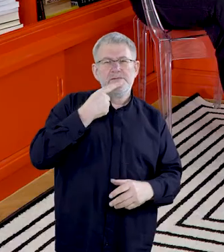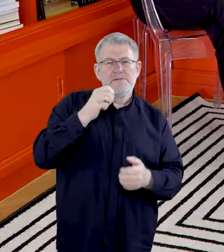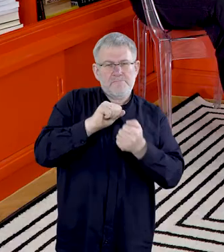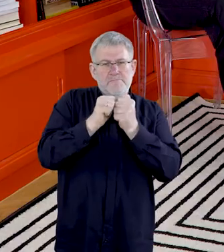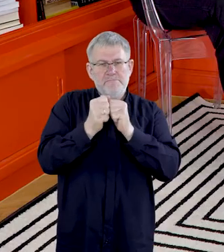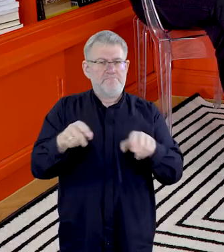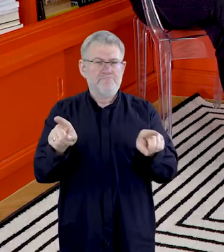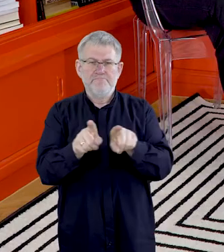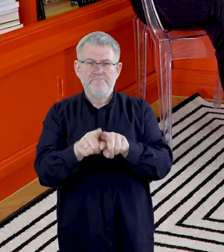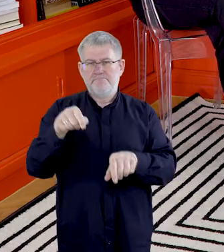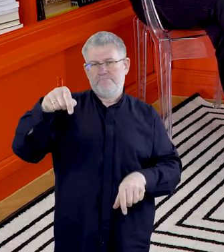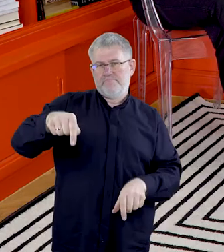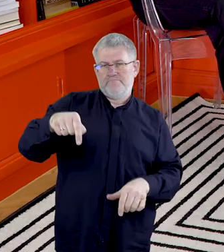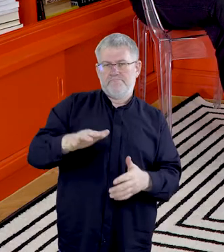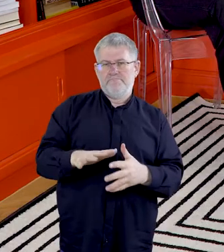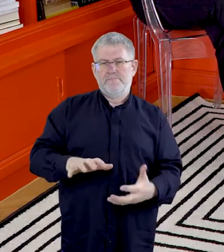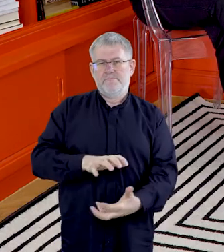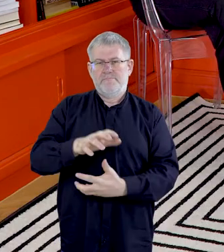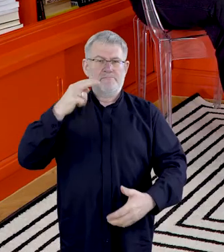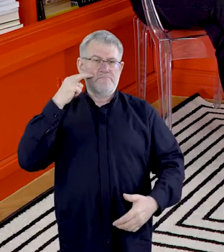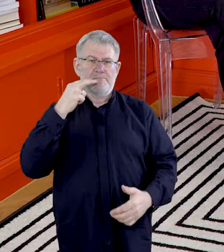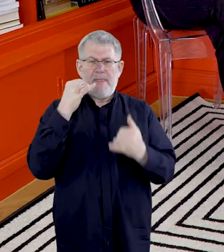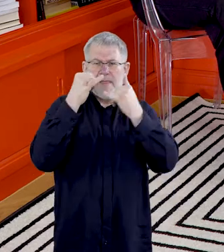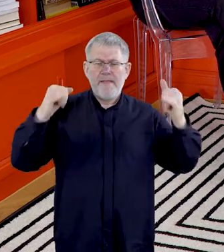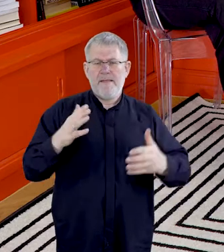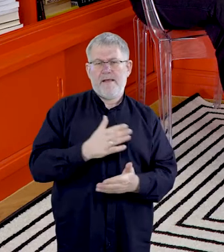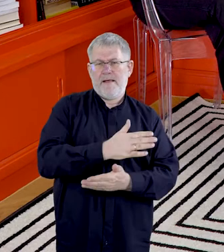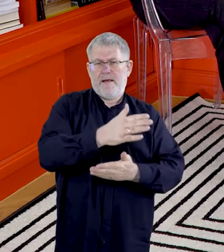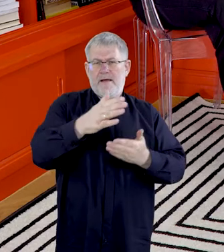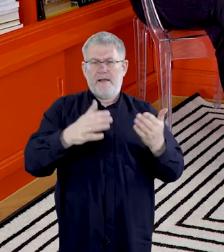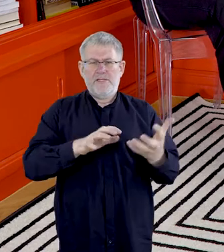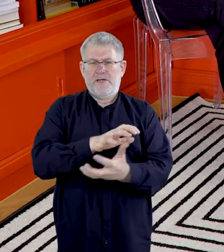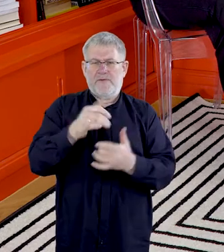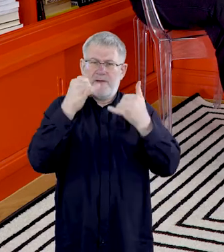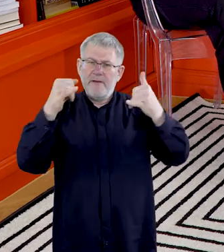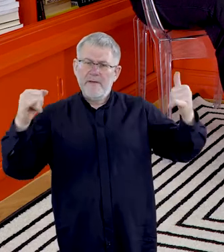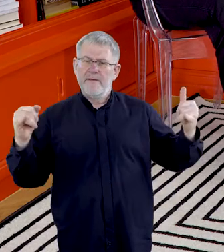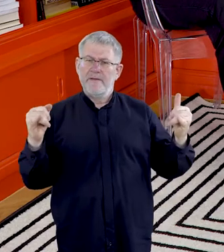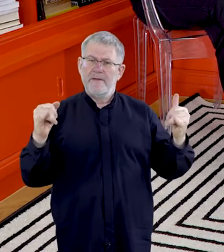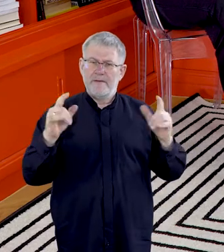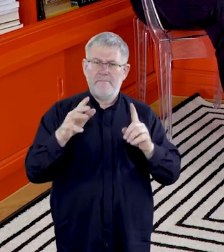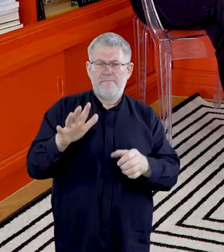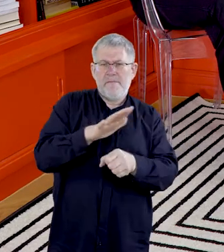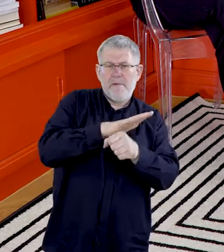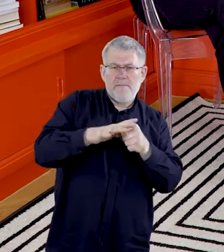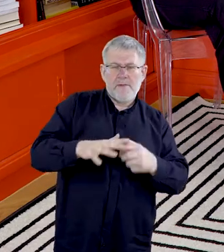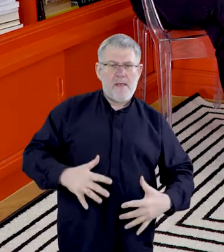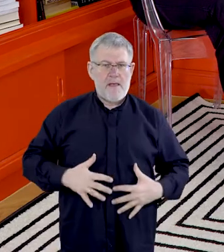Tak samo tutaj. To jest inny kraj, inny świat. Pełen